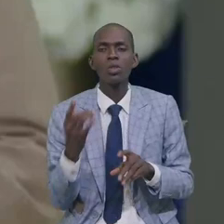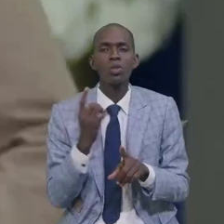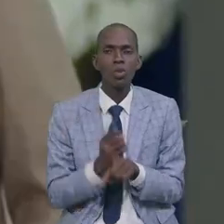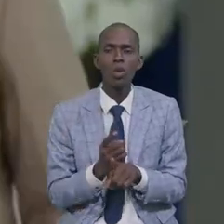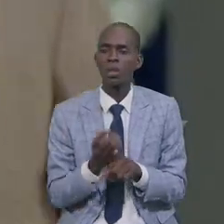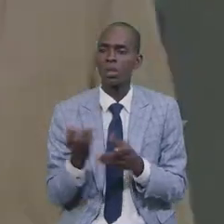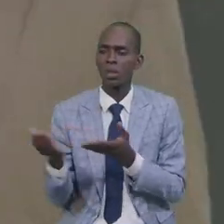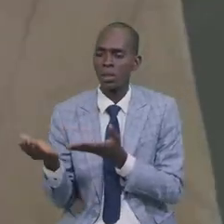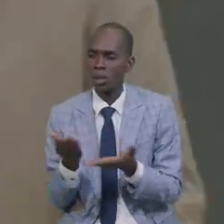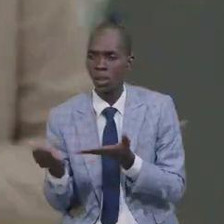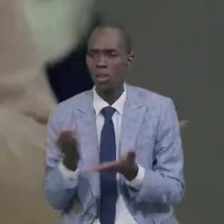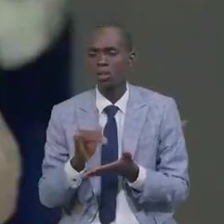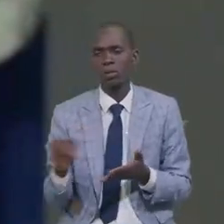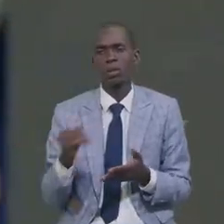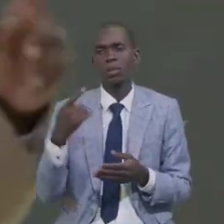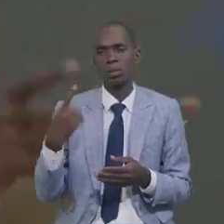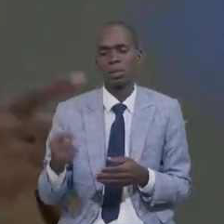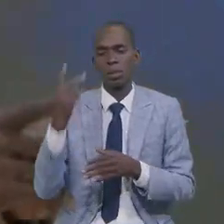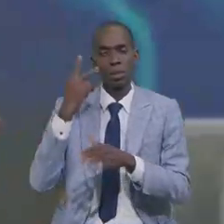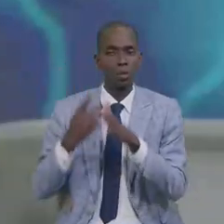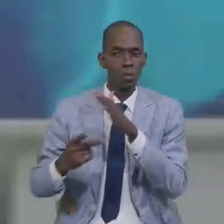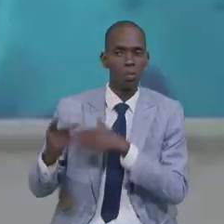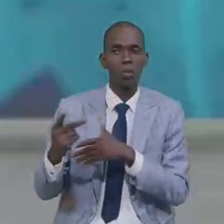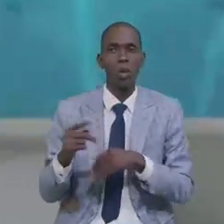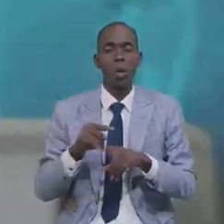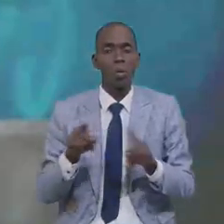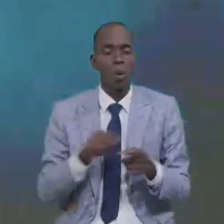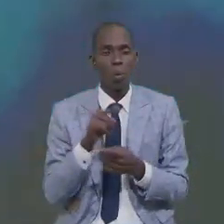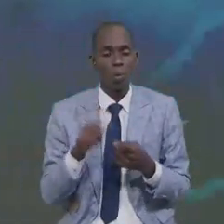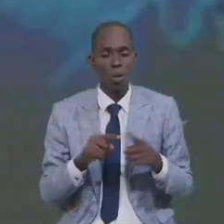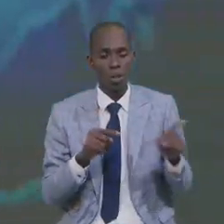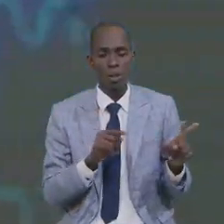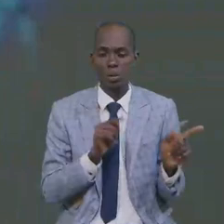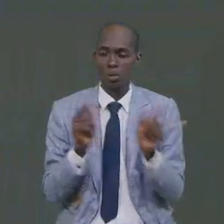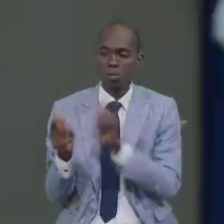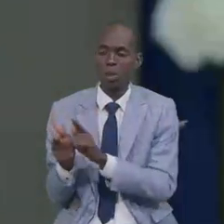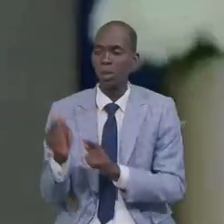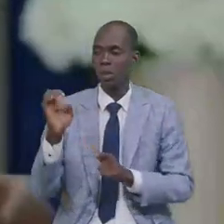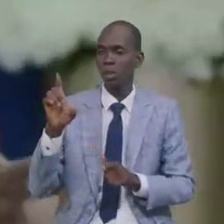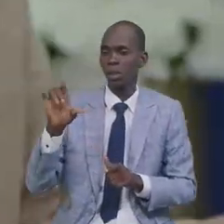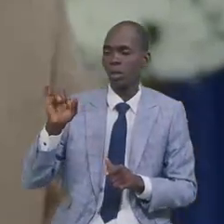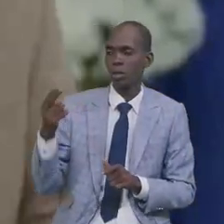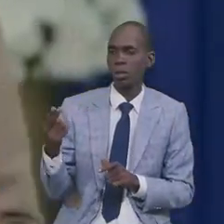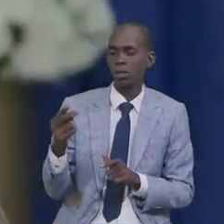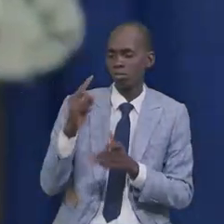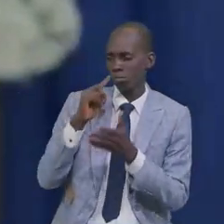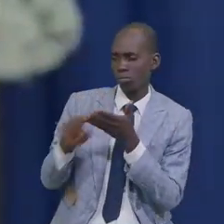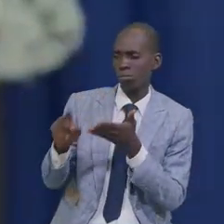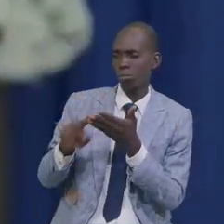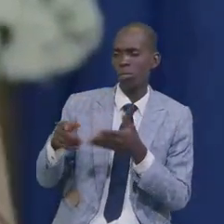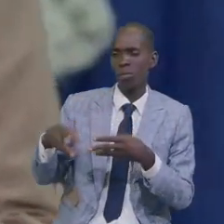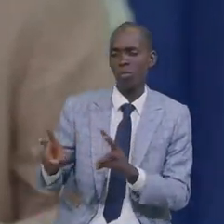ce qui concerne servir en tant que prophète. Mais quand il est venu vers Élie, il a observé Élie,